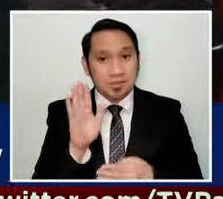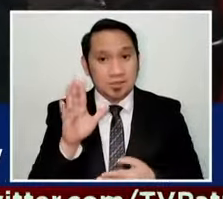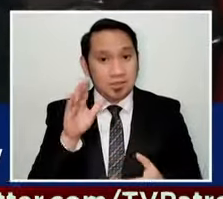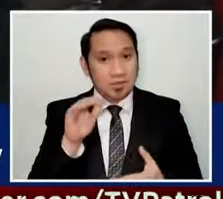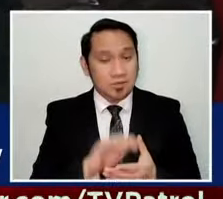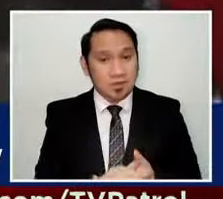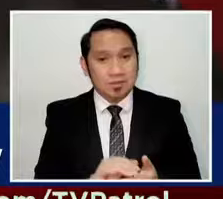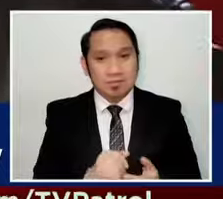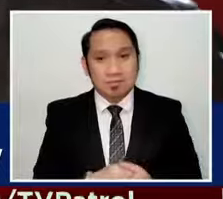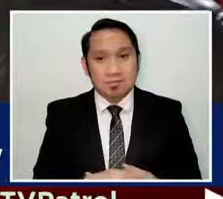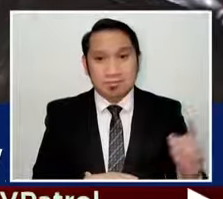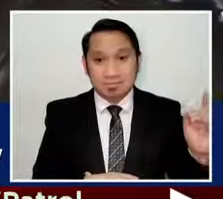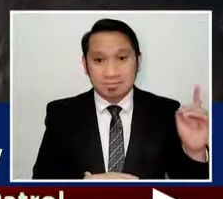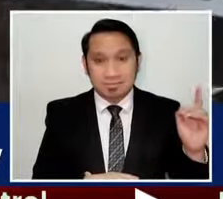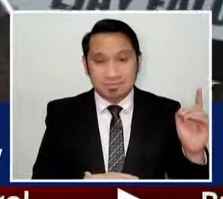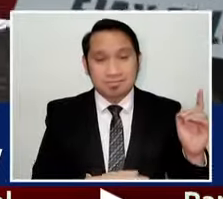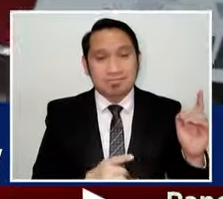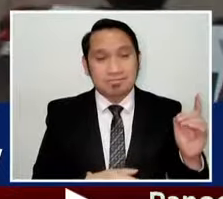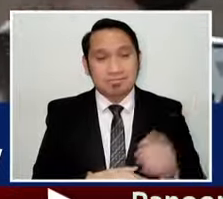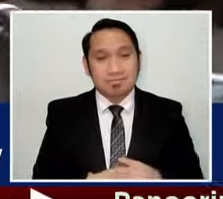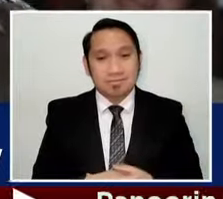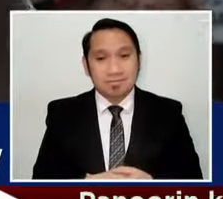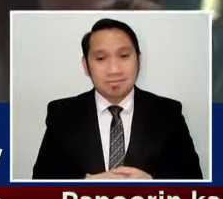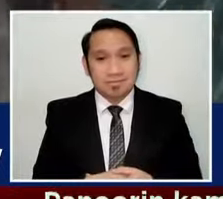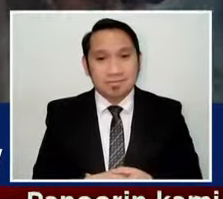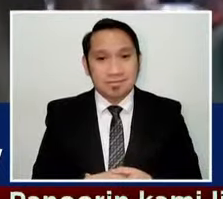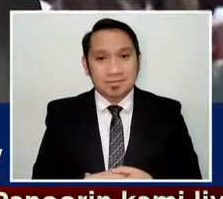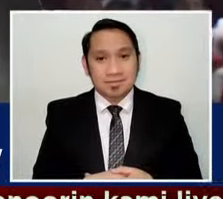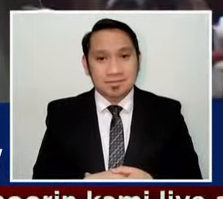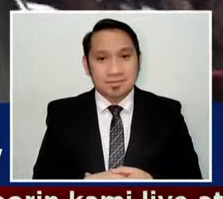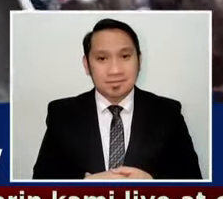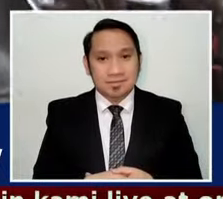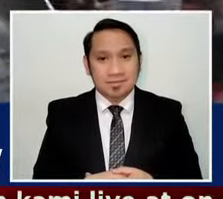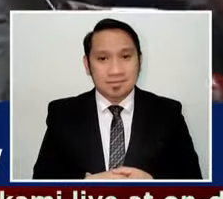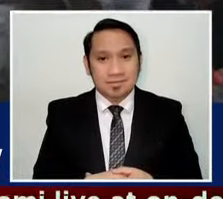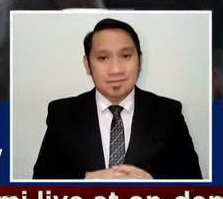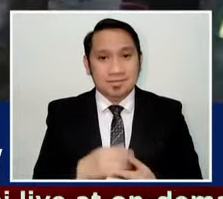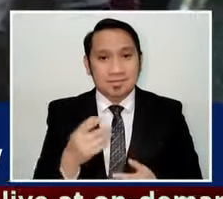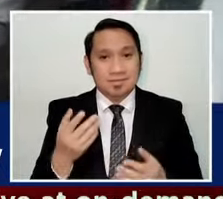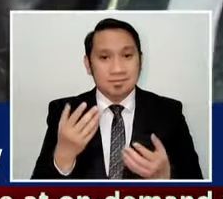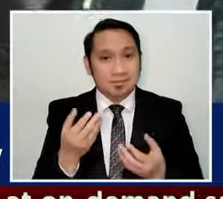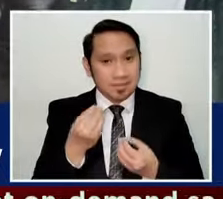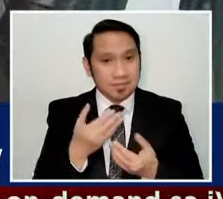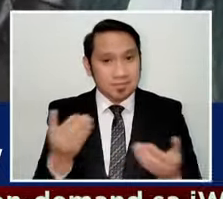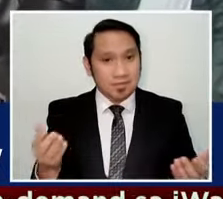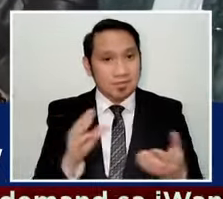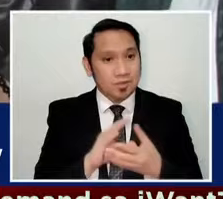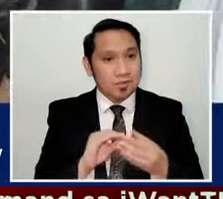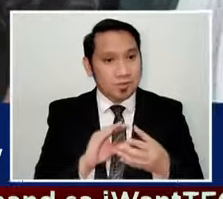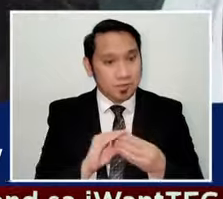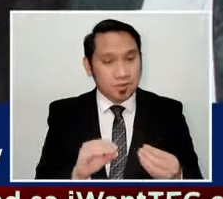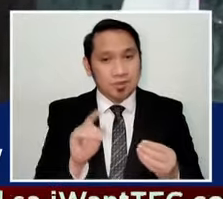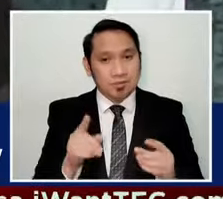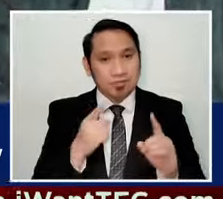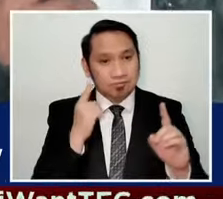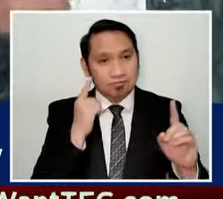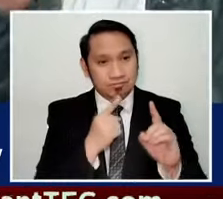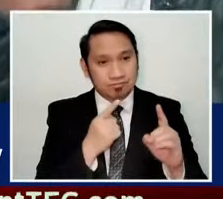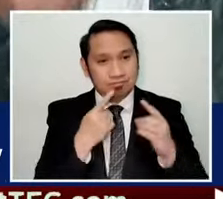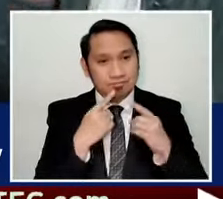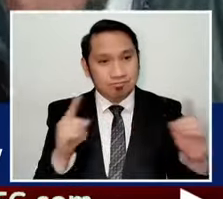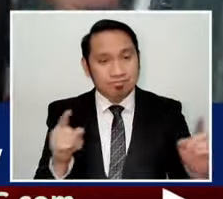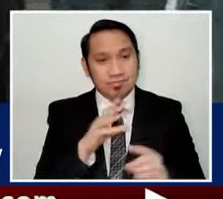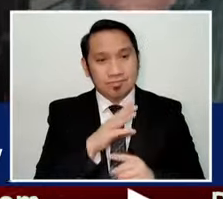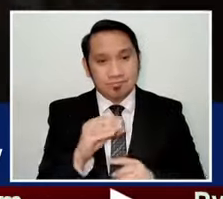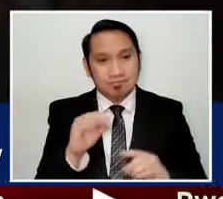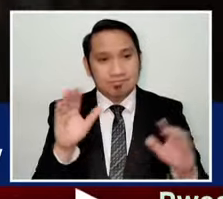ng big winner ng 2008 Pinoy Big Brother Reality Teen Edition Plus sa TV Patrol ang katuparan at pag-ibig niya para